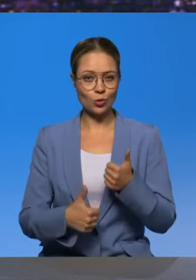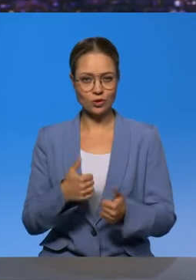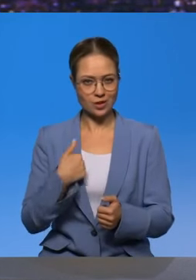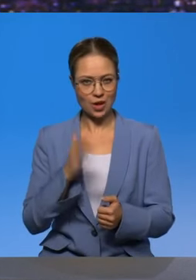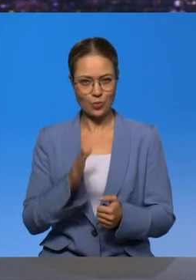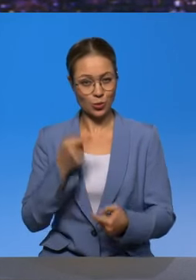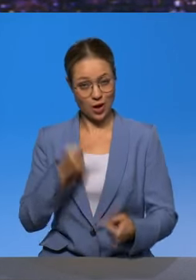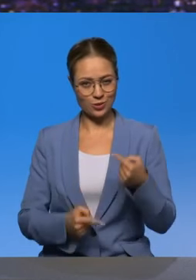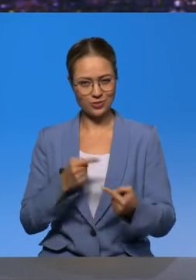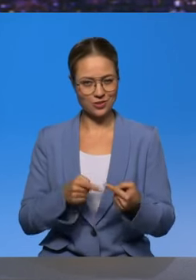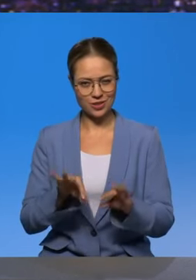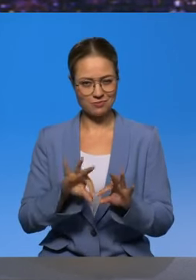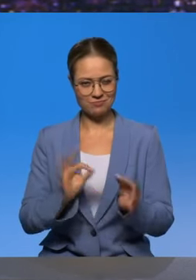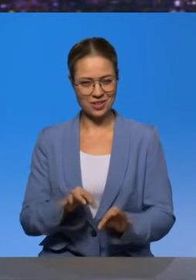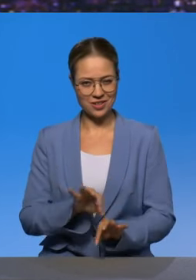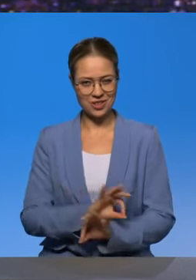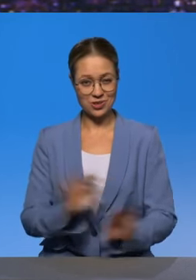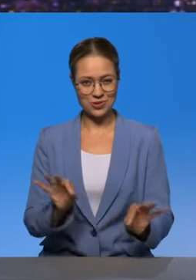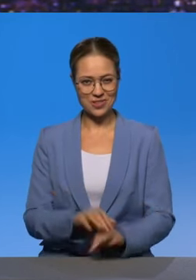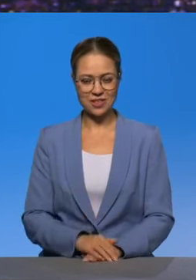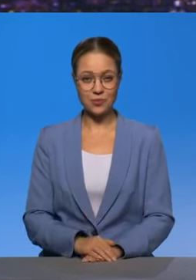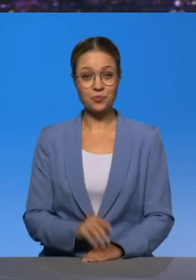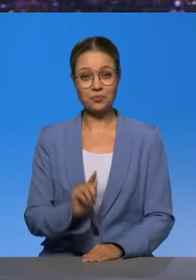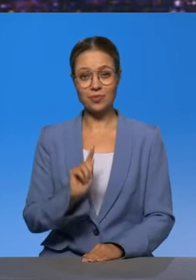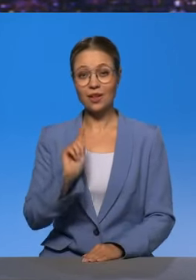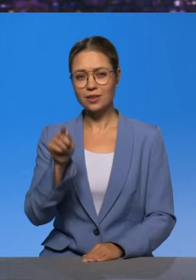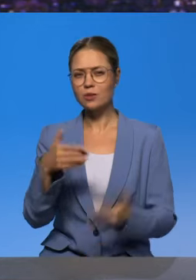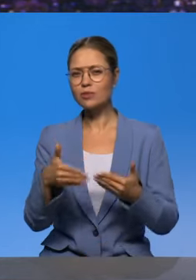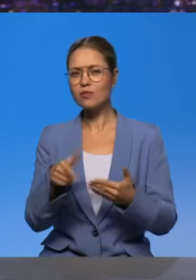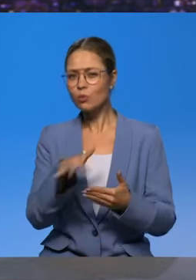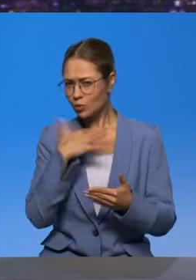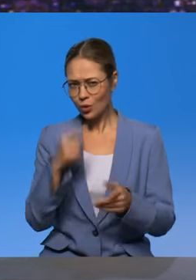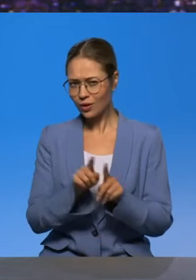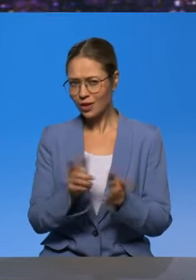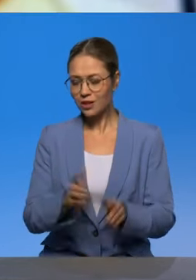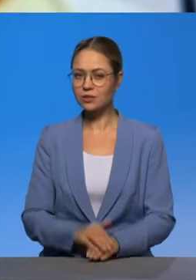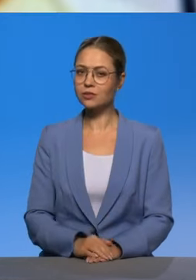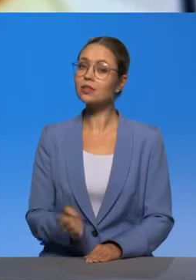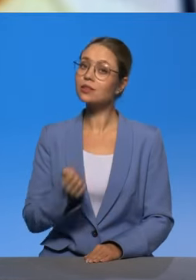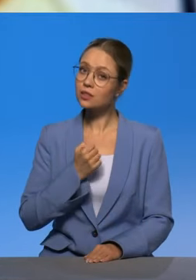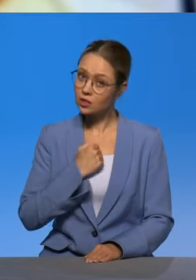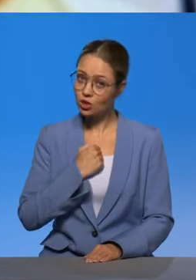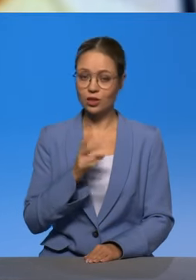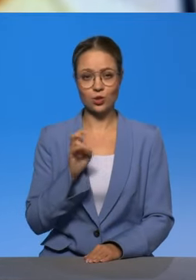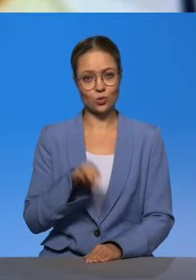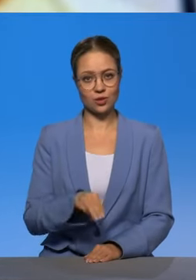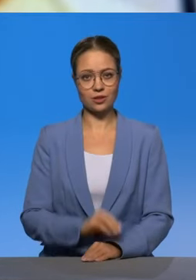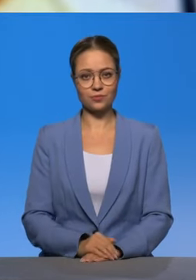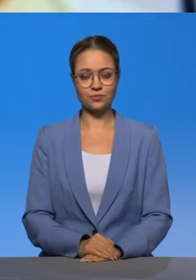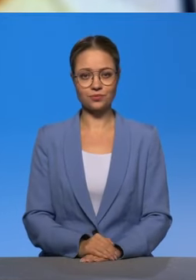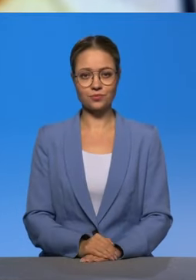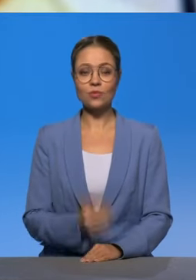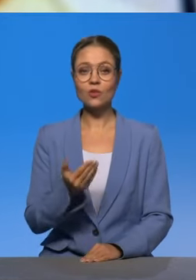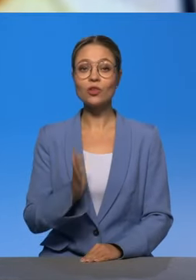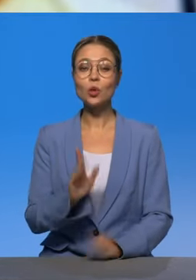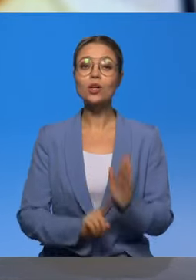парировать так искусно, понимаете? Там за дверью, знаете, много таких. К сожалению, нет. Вы только начали передачу, сказали,